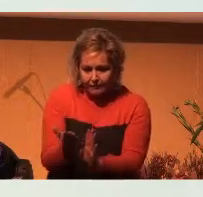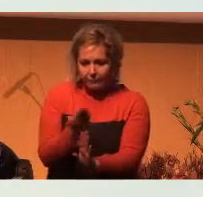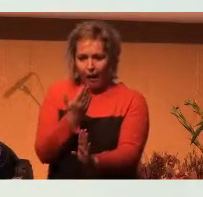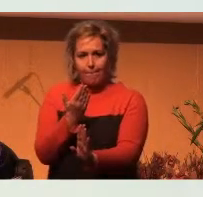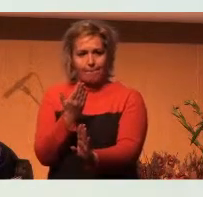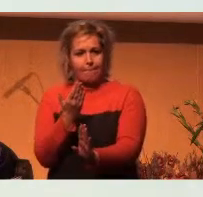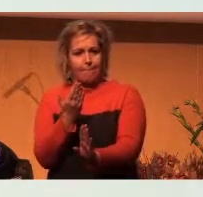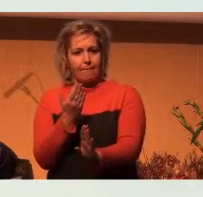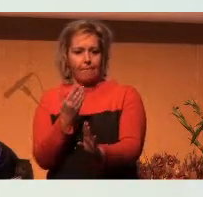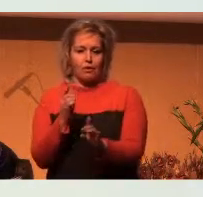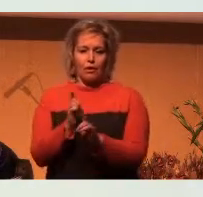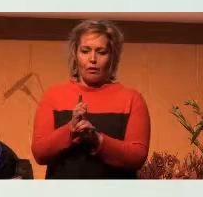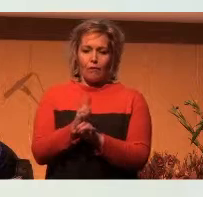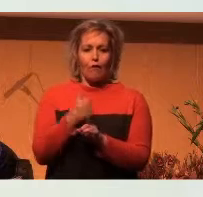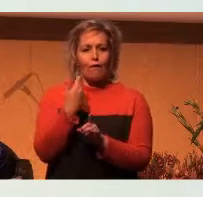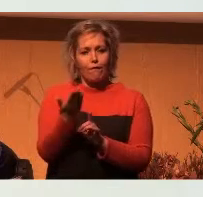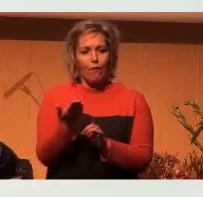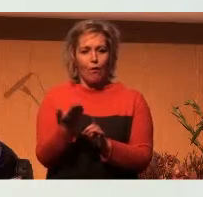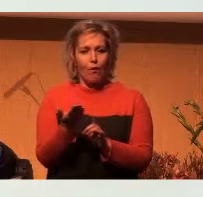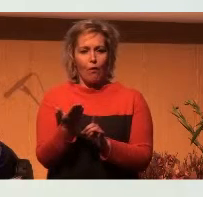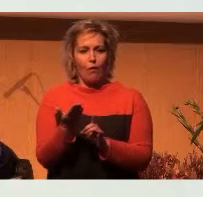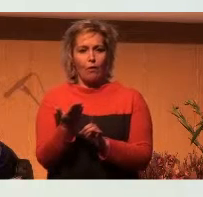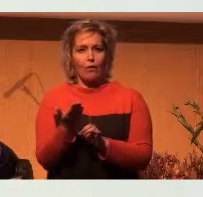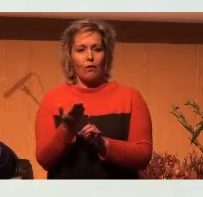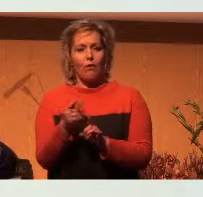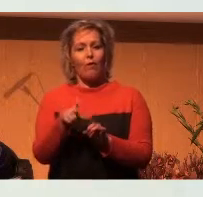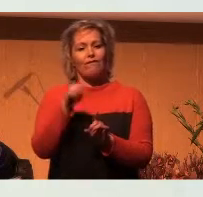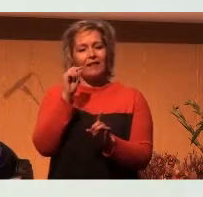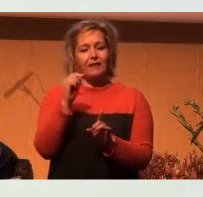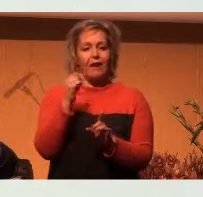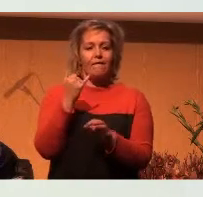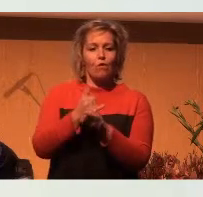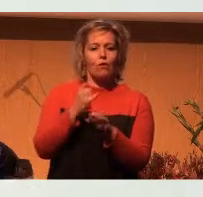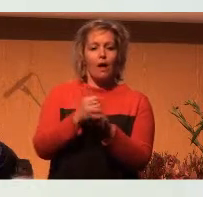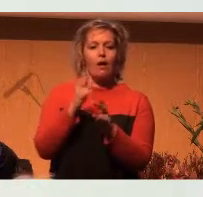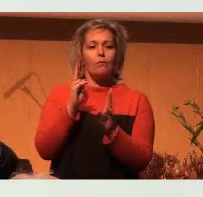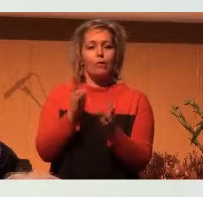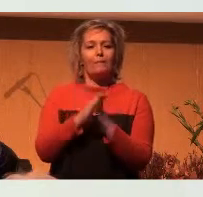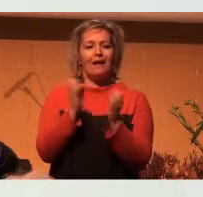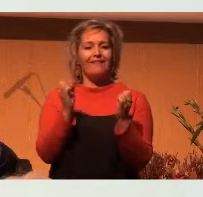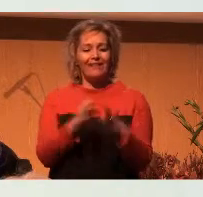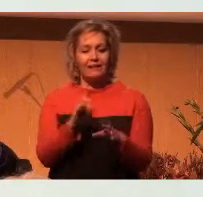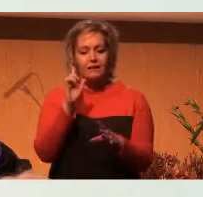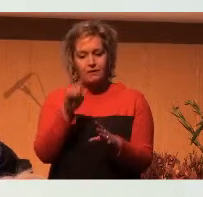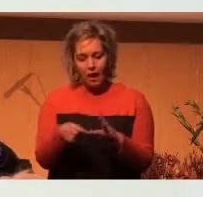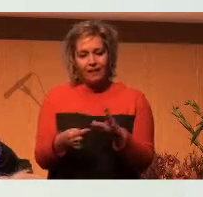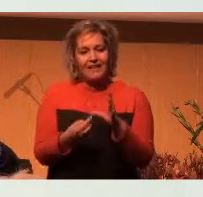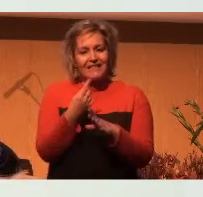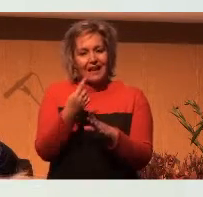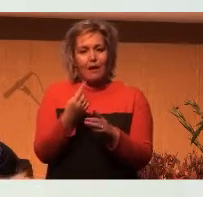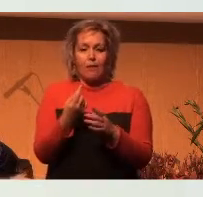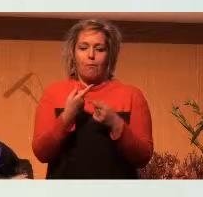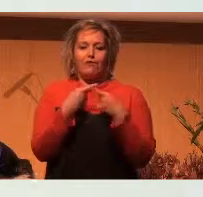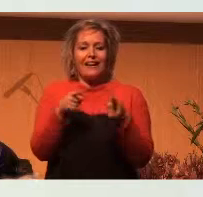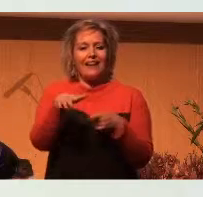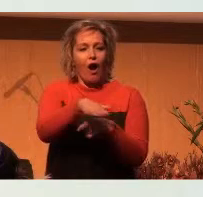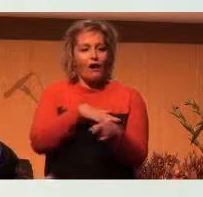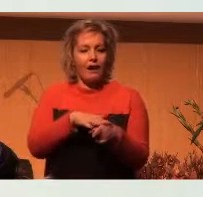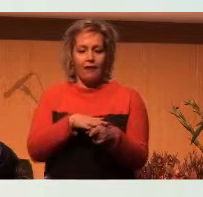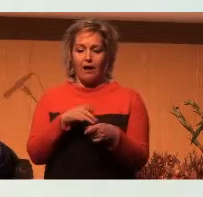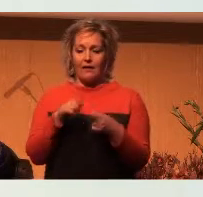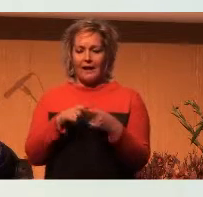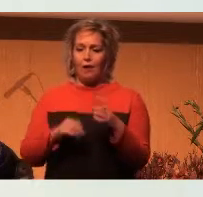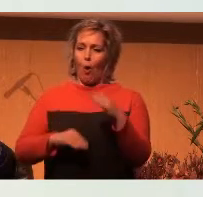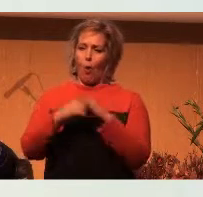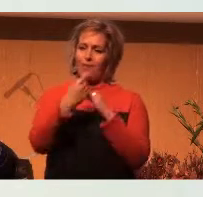metoder for å få, finne frem til hvordan brukermedvirkning skal skje på ulike typer arenaer. Det liksom